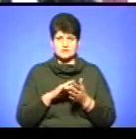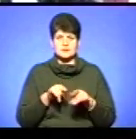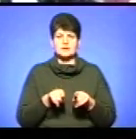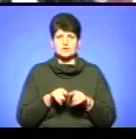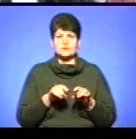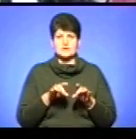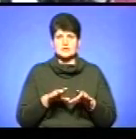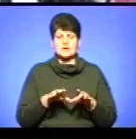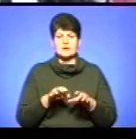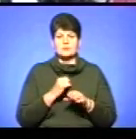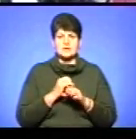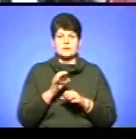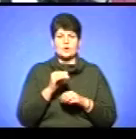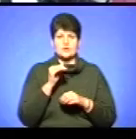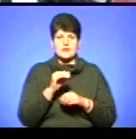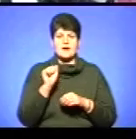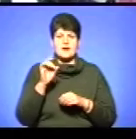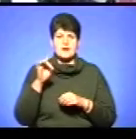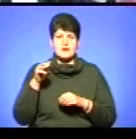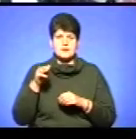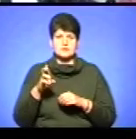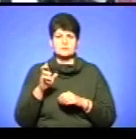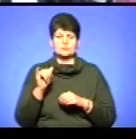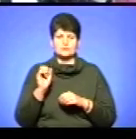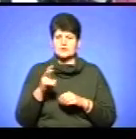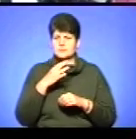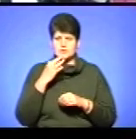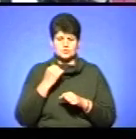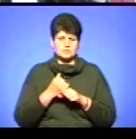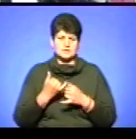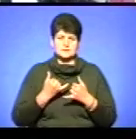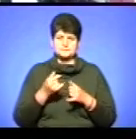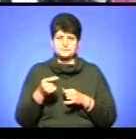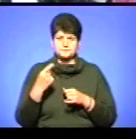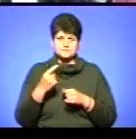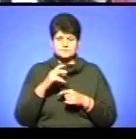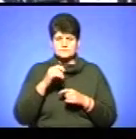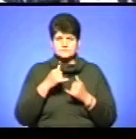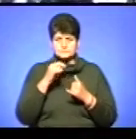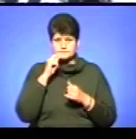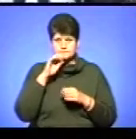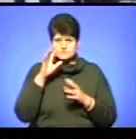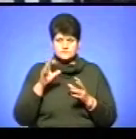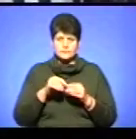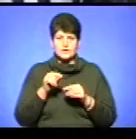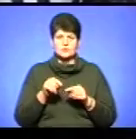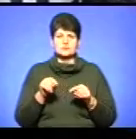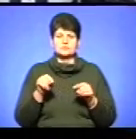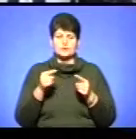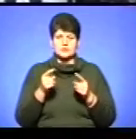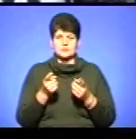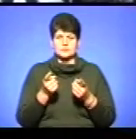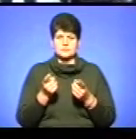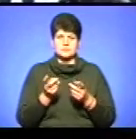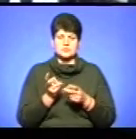неї артбук, тому що вона дуже багато зробила як для Тернопільщини, так і для України загалом. До створення артбуку